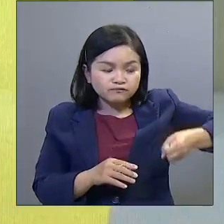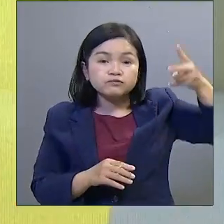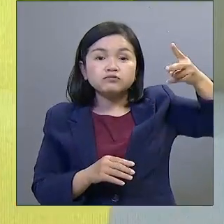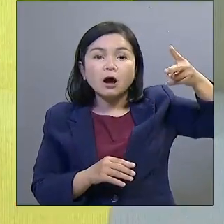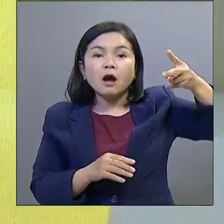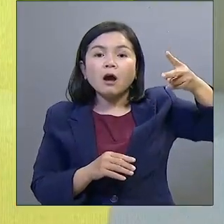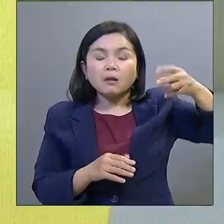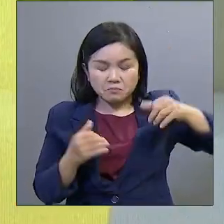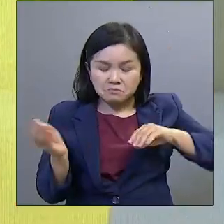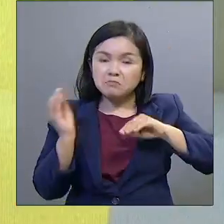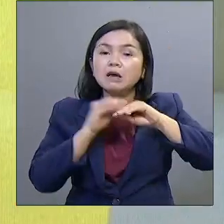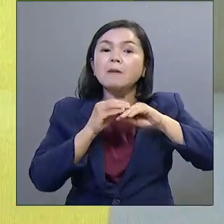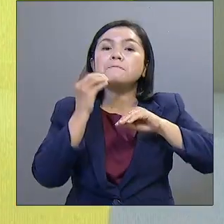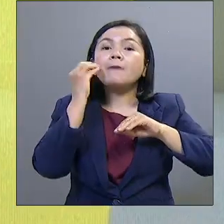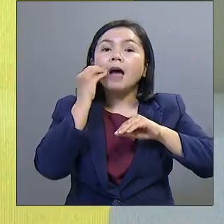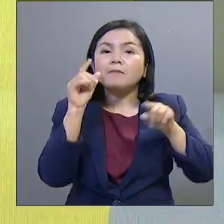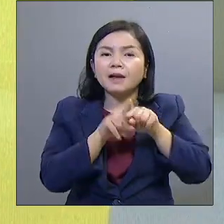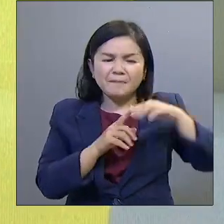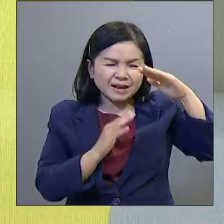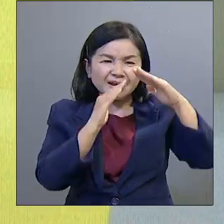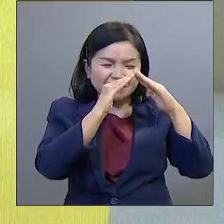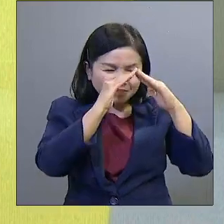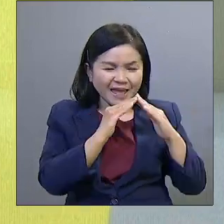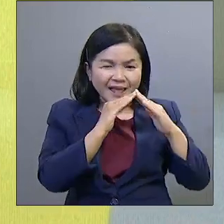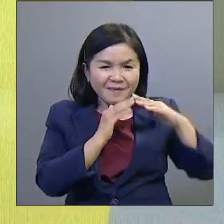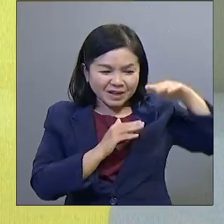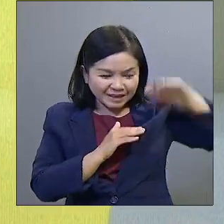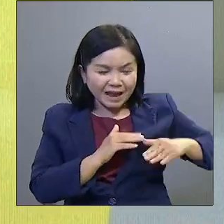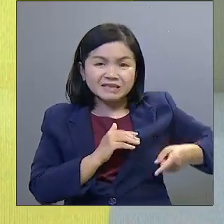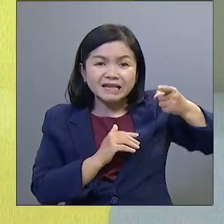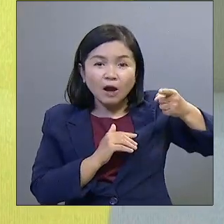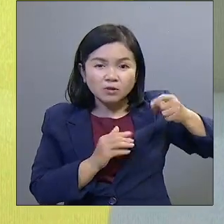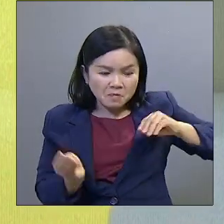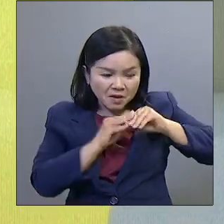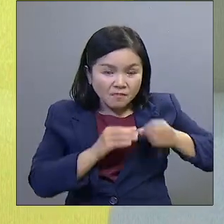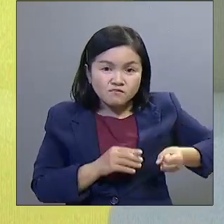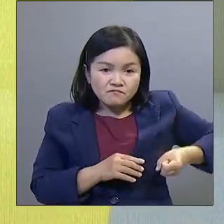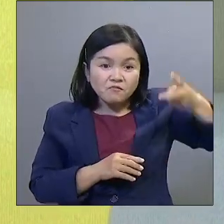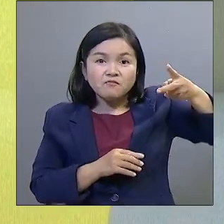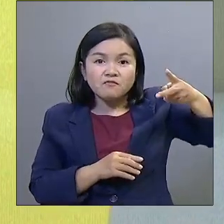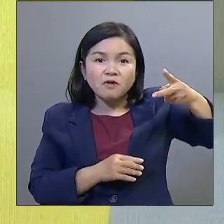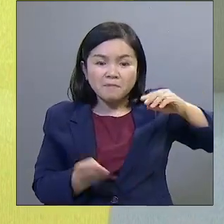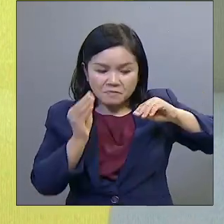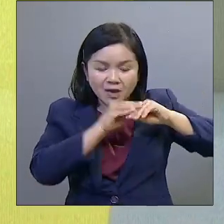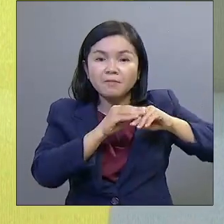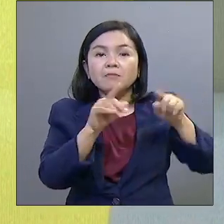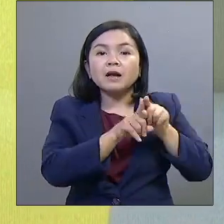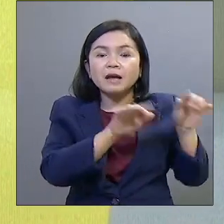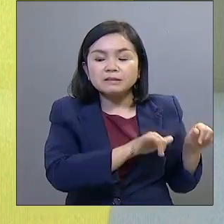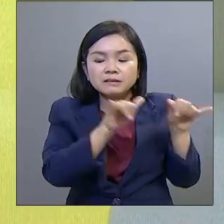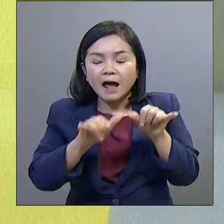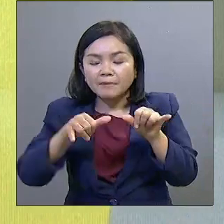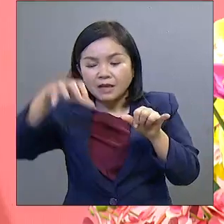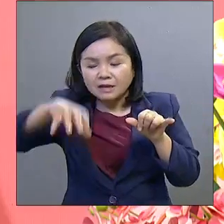บ้าน อ๋อย้ายบ้าน เวลาย้ายบ้านบางคนก็แบบพี่อยากจะย้ายบ้านนะแต่ว่าไม่ได้อยากจะเอาอยากได้หลังเดิมไปอยู่ที่ใหม่